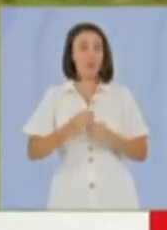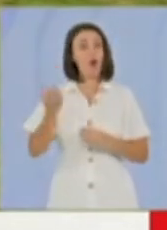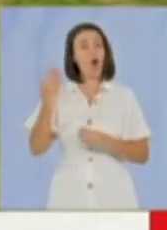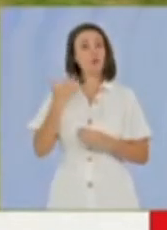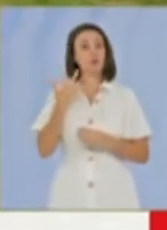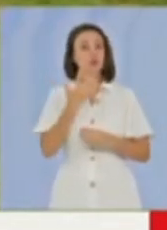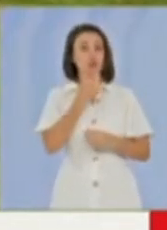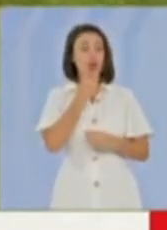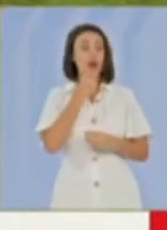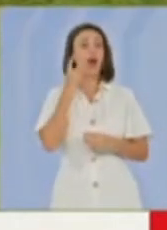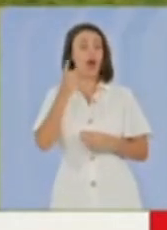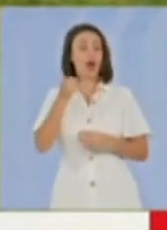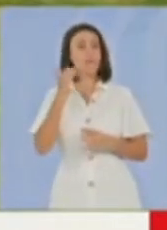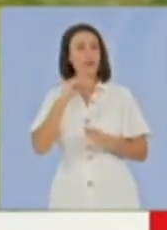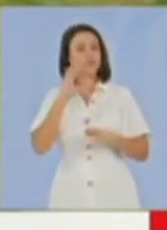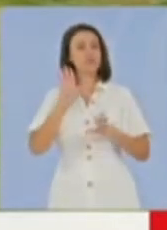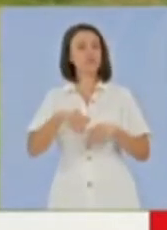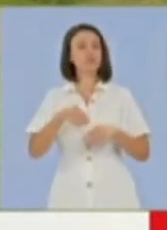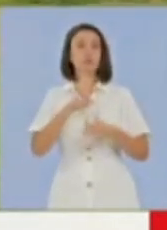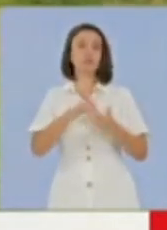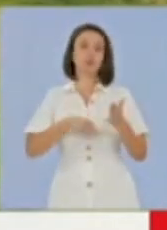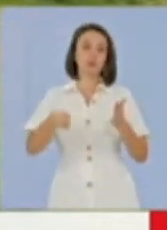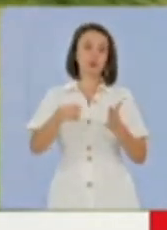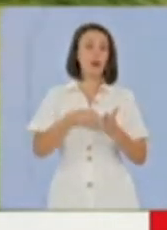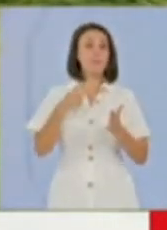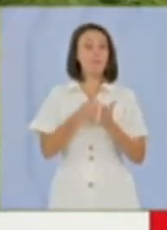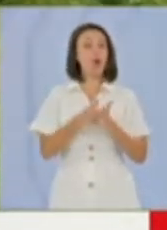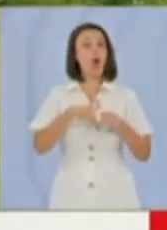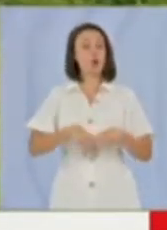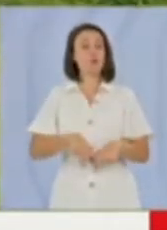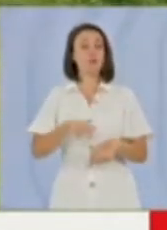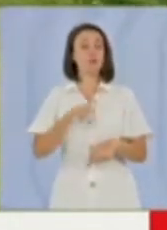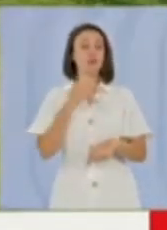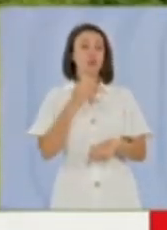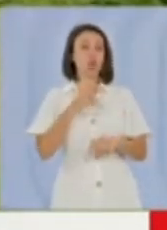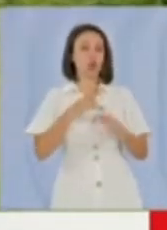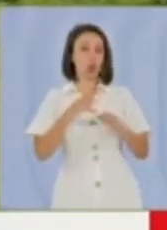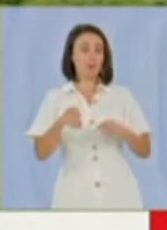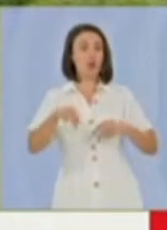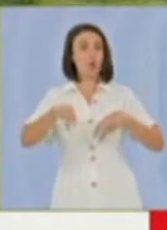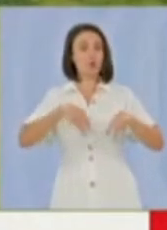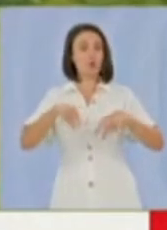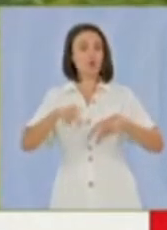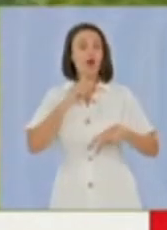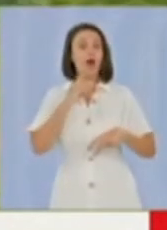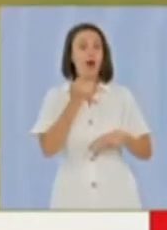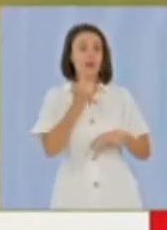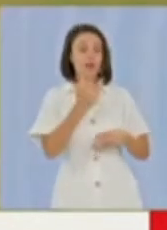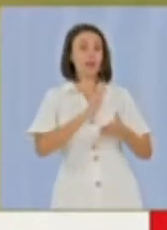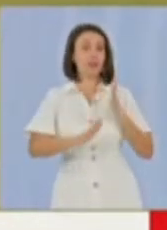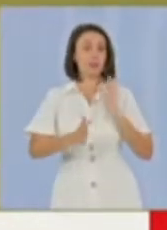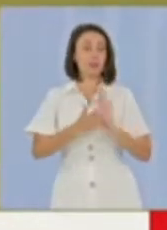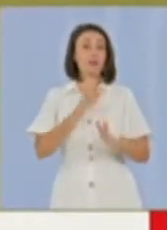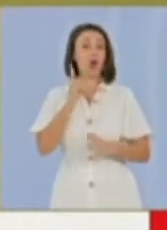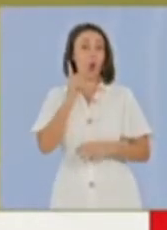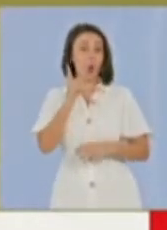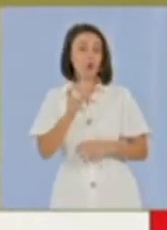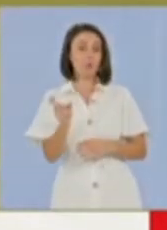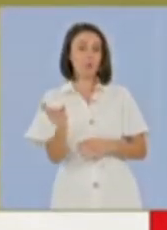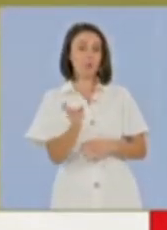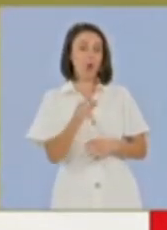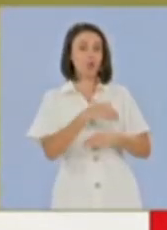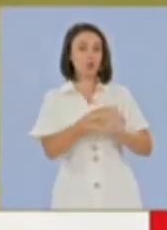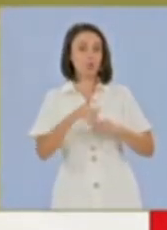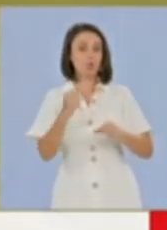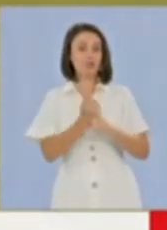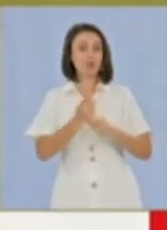cu 5 ani, acesta a mai trecut printr-o reziliere. Până acum, puțin peste 5 km de autostradă A3 sunt finalizați în Bihor. Bucata de drum